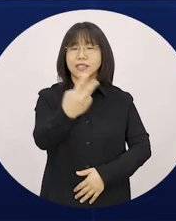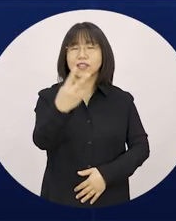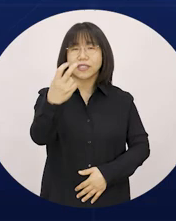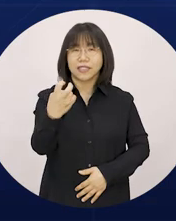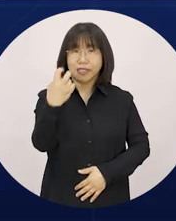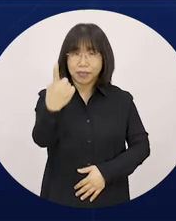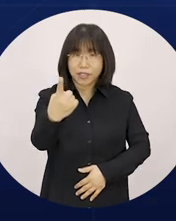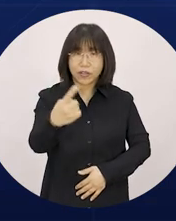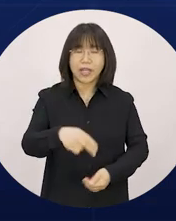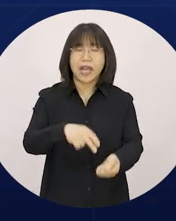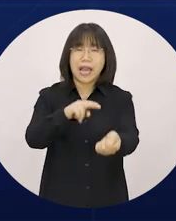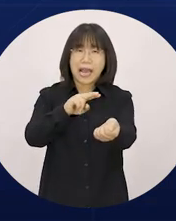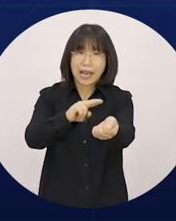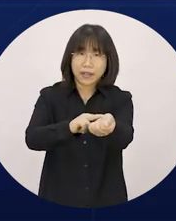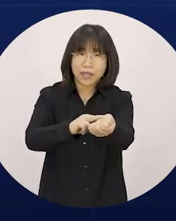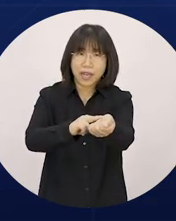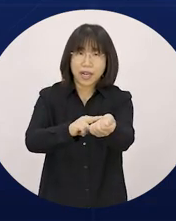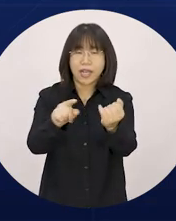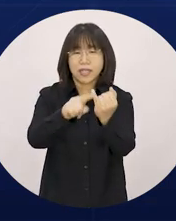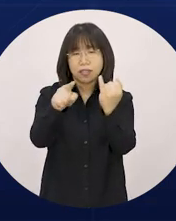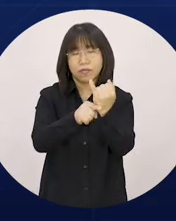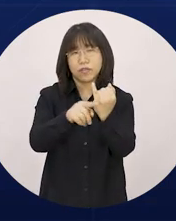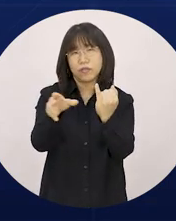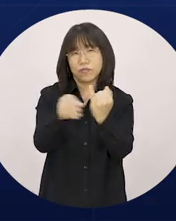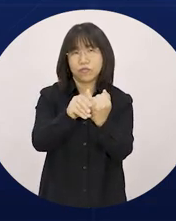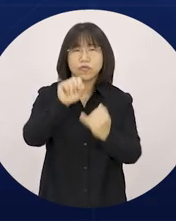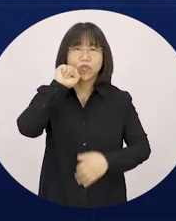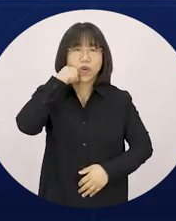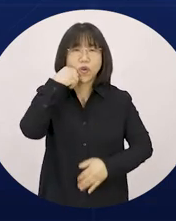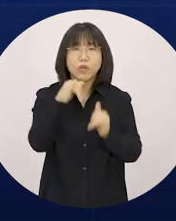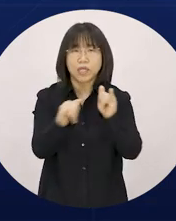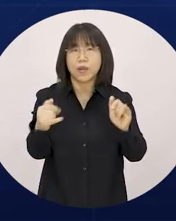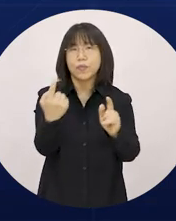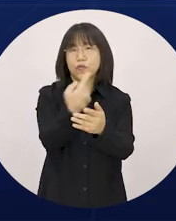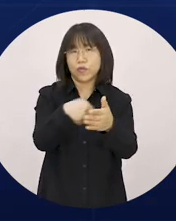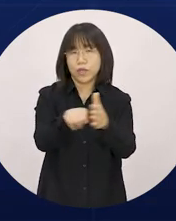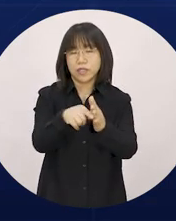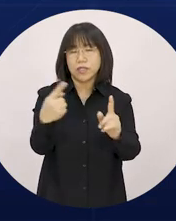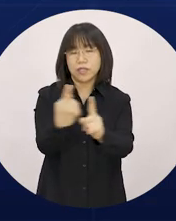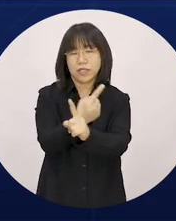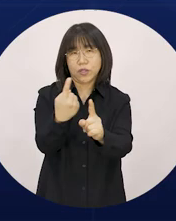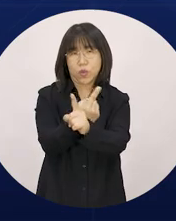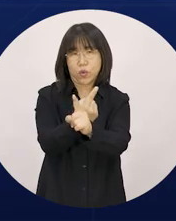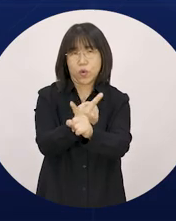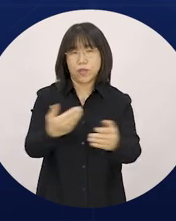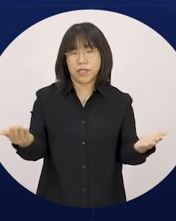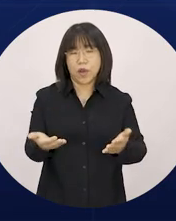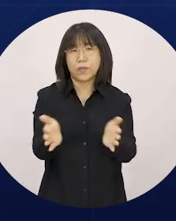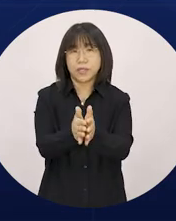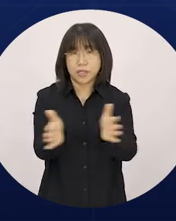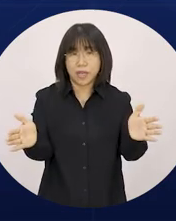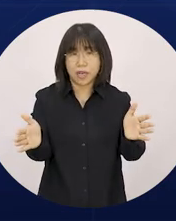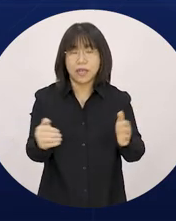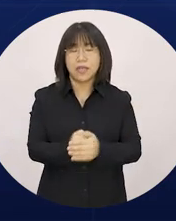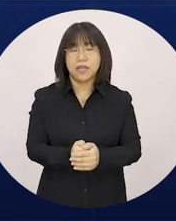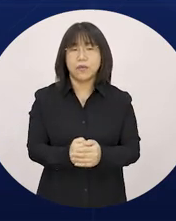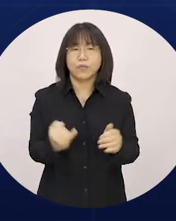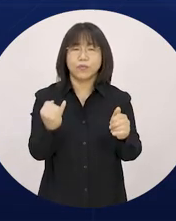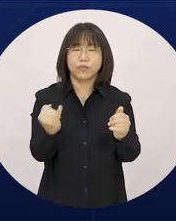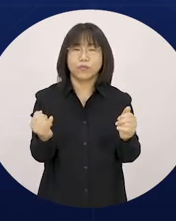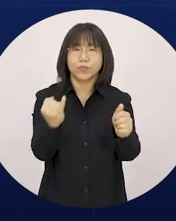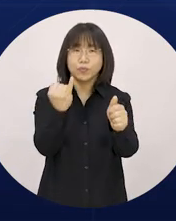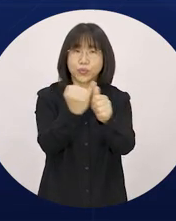강서구가 2021년 한의학 난임치료 지원 사업을 추진합니다. 이번 사업으로 난임으로 어려움을 겪고